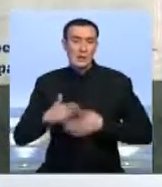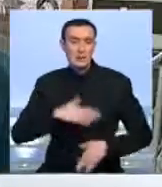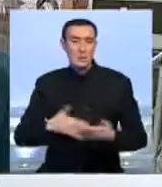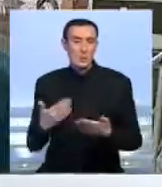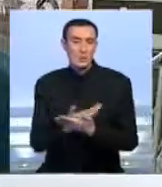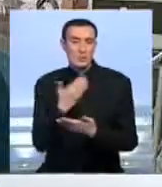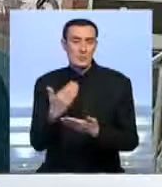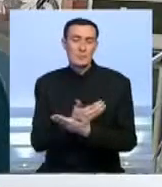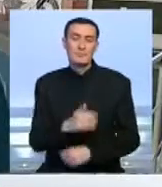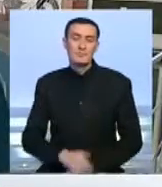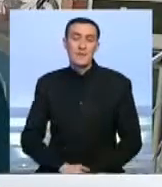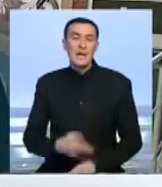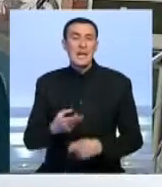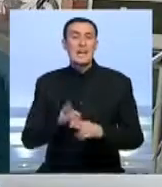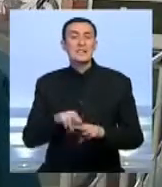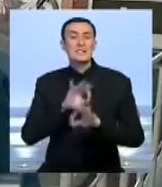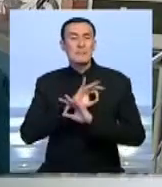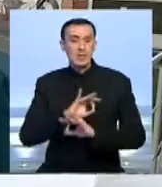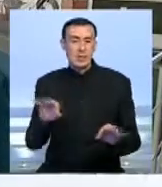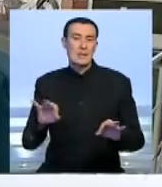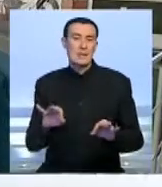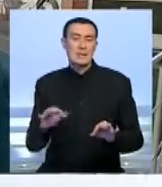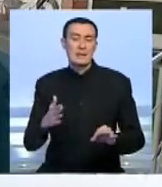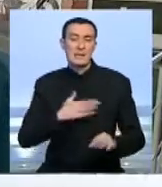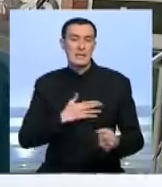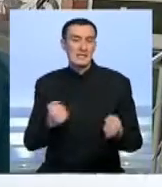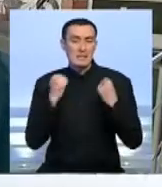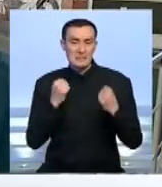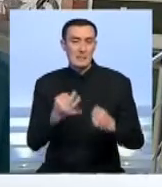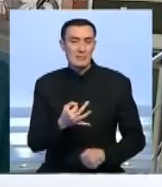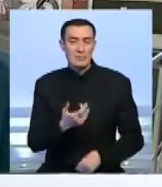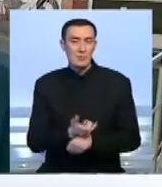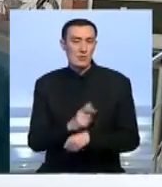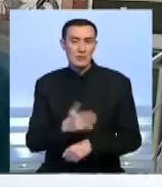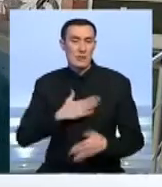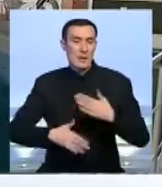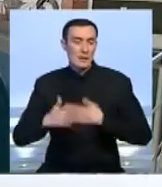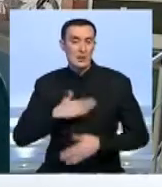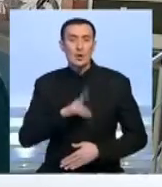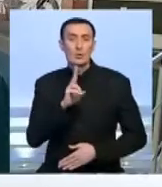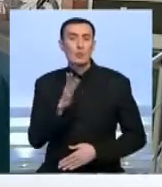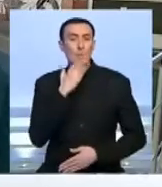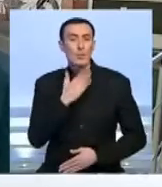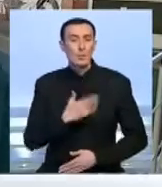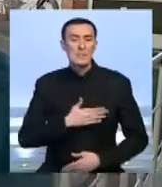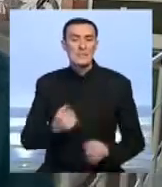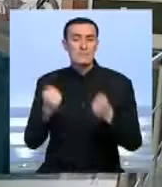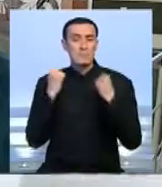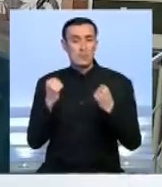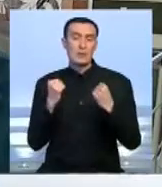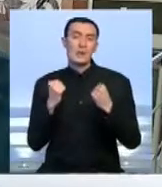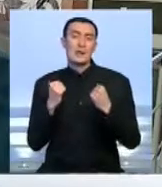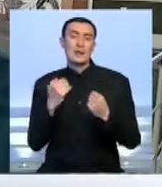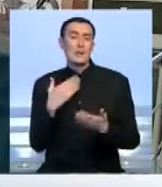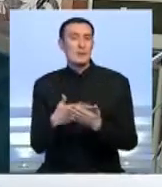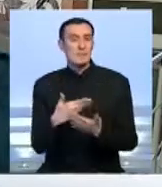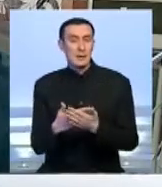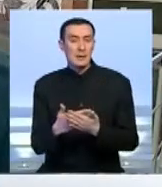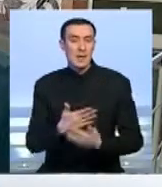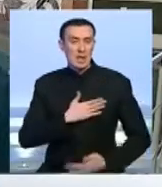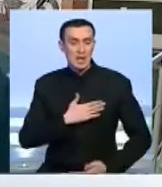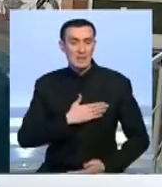радовать. Это замечательно для нас, спортсменов, и также для всех любителей спорта, потому что на примере, допустим,